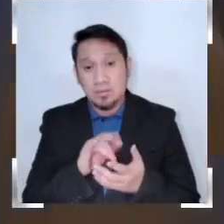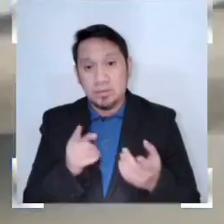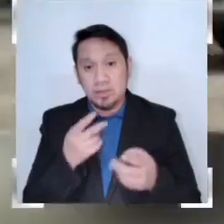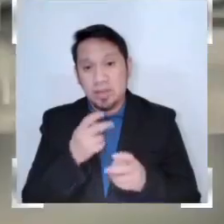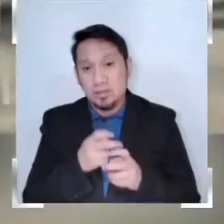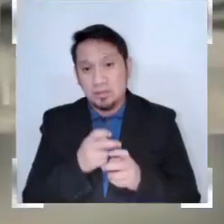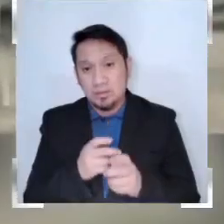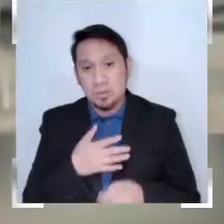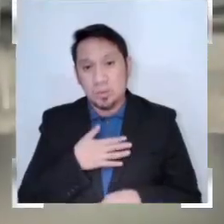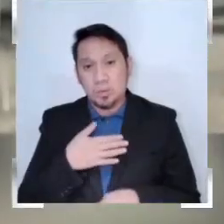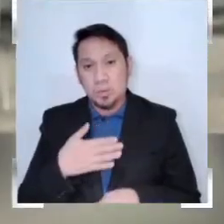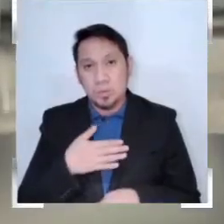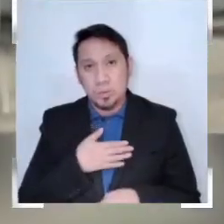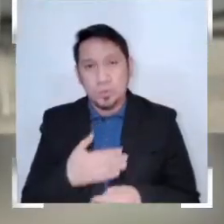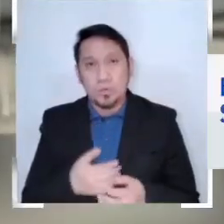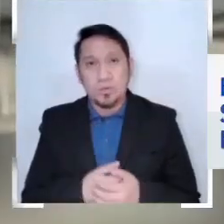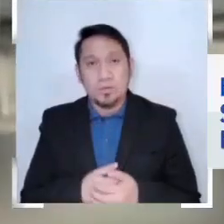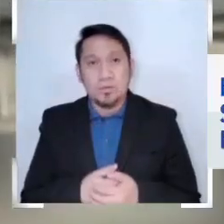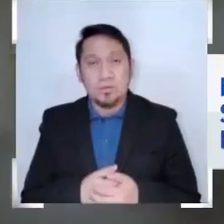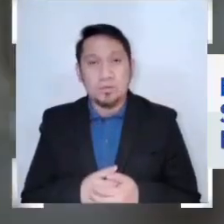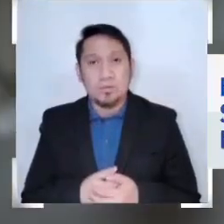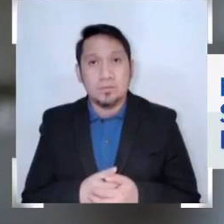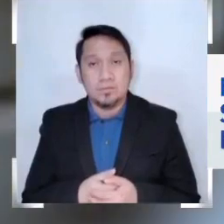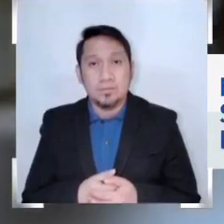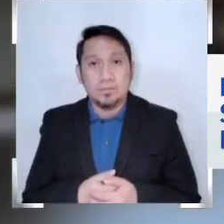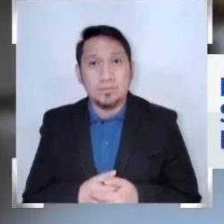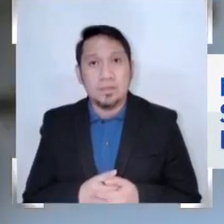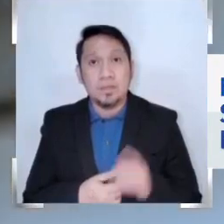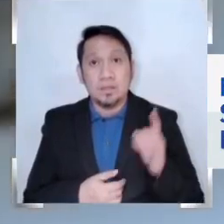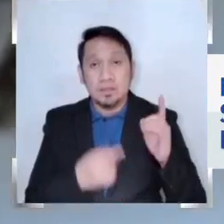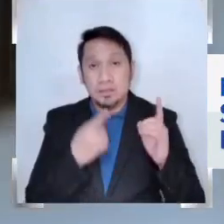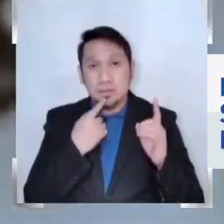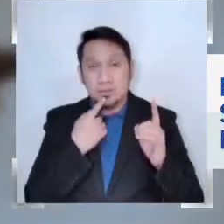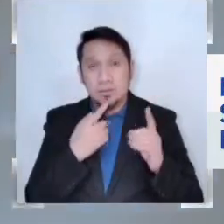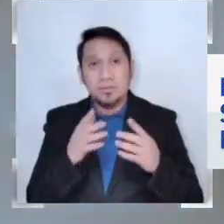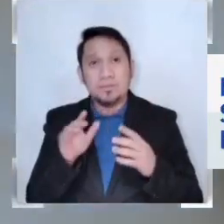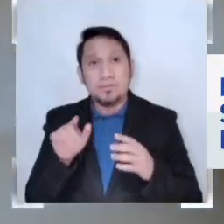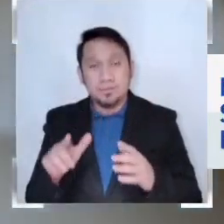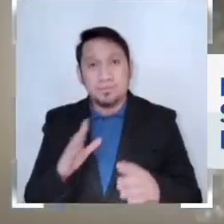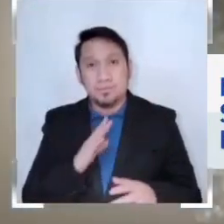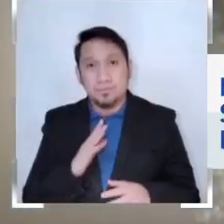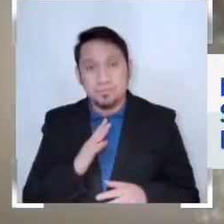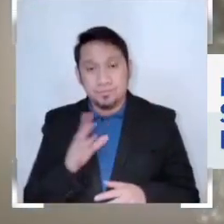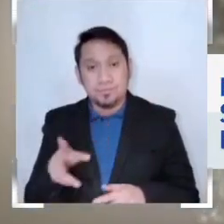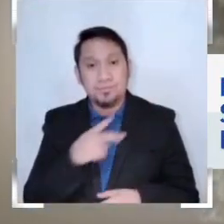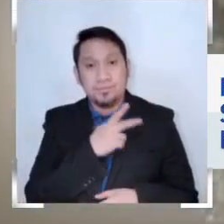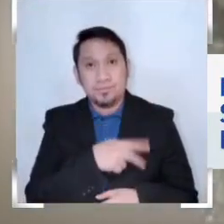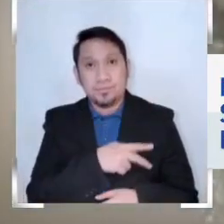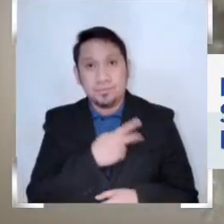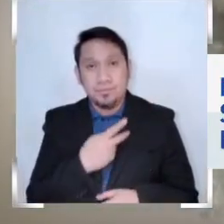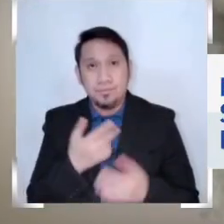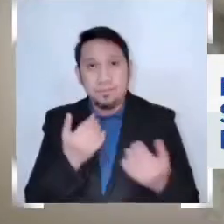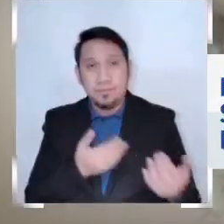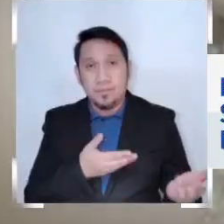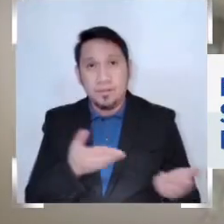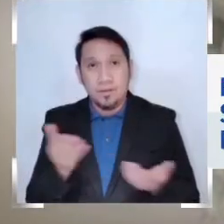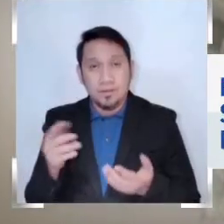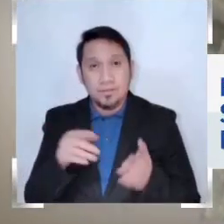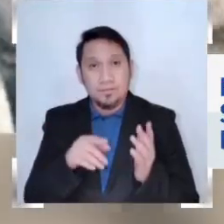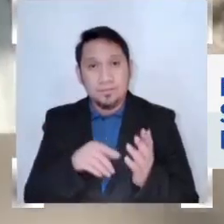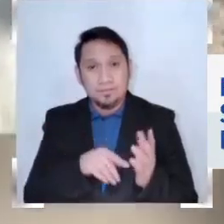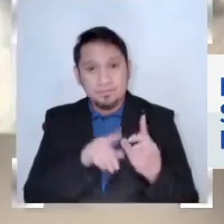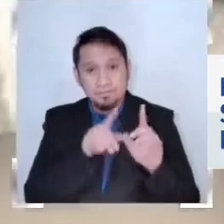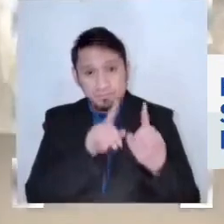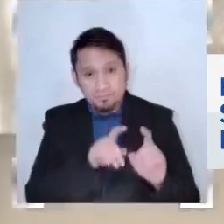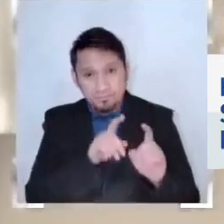pasyente. Ayon sa rural health physician ng Milagros, stable na ang kondisyon ng mga pasyente. Kumuha na rin ng sample ang B4 Bicol